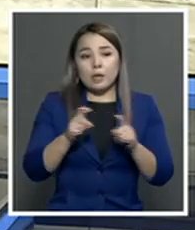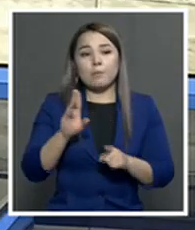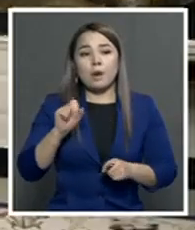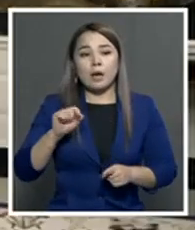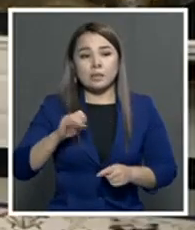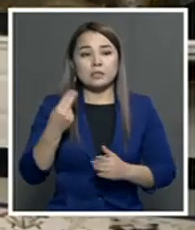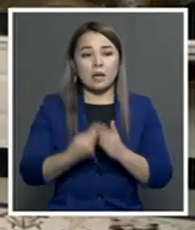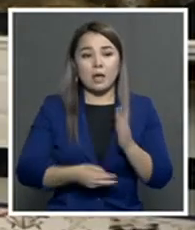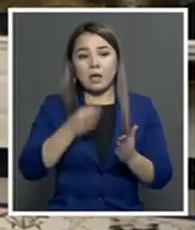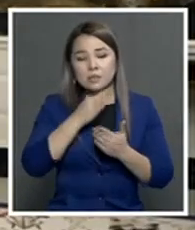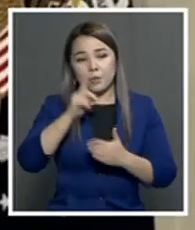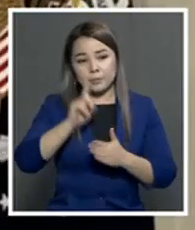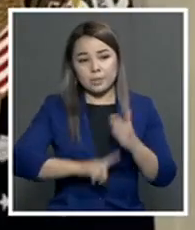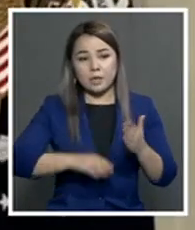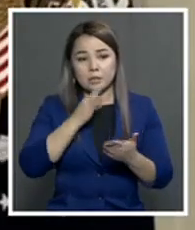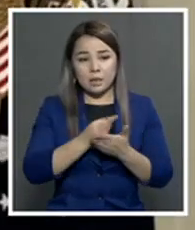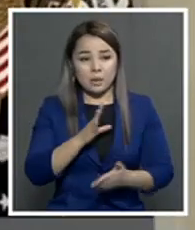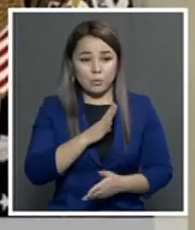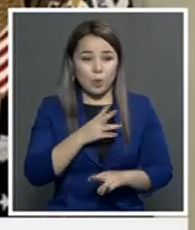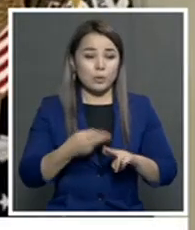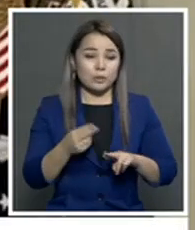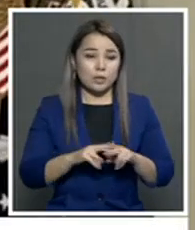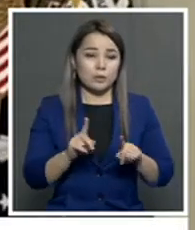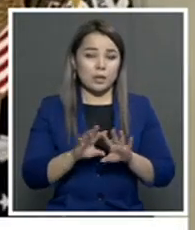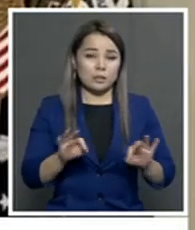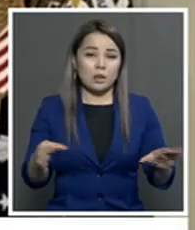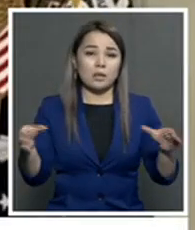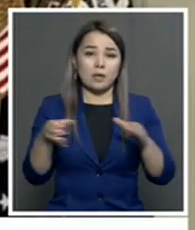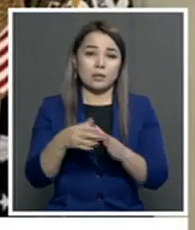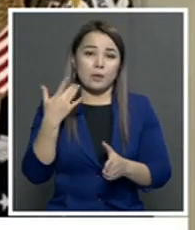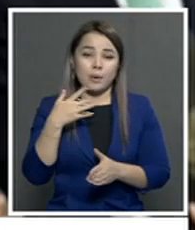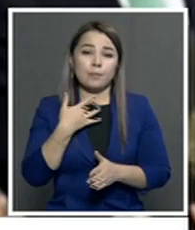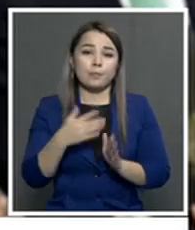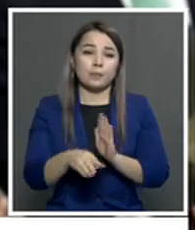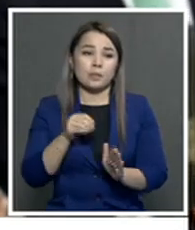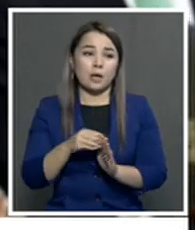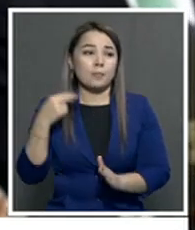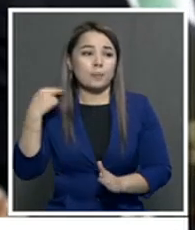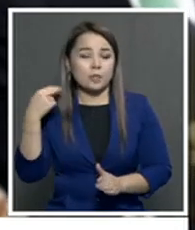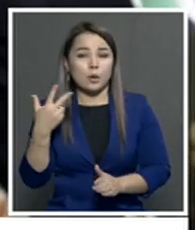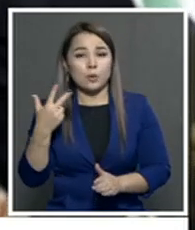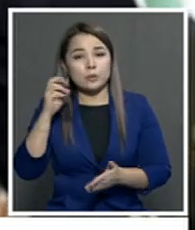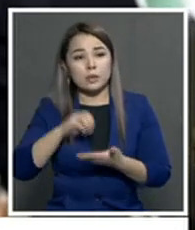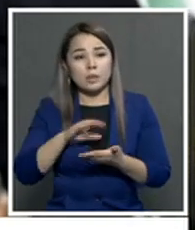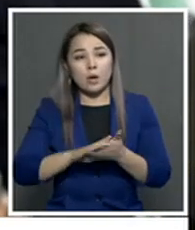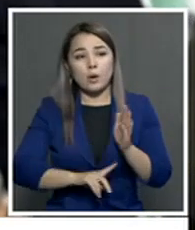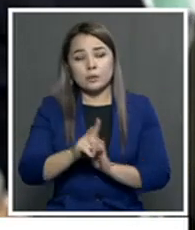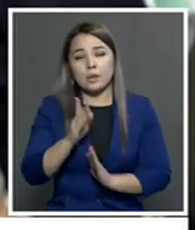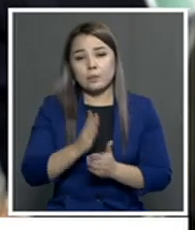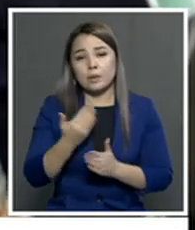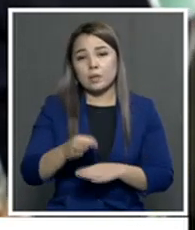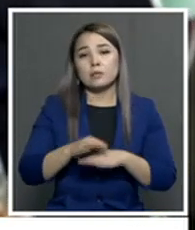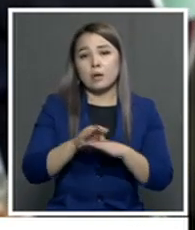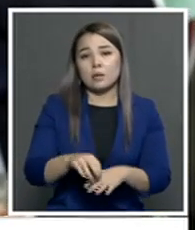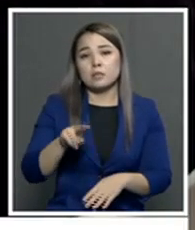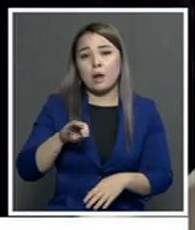Байденнің жеңілгенін мойындауының белгісі деп қабылдады. Айта кетсек, Құрама Штаттарда президенттік сайлау қарашаның 3-де өтті. Оның қорытындысына күмән келтірген